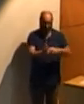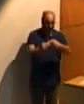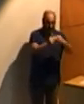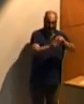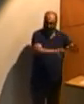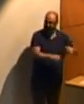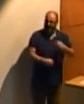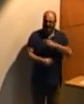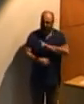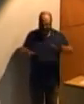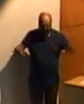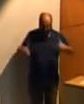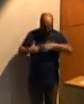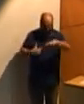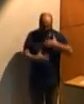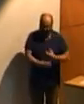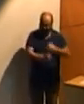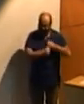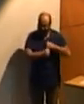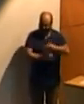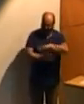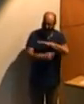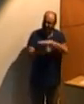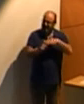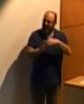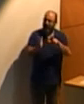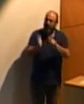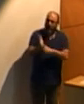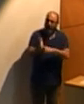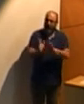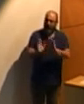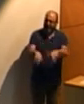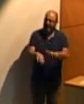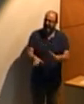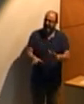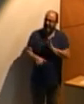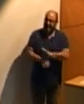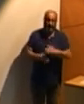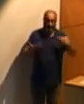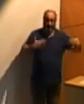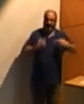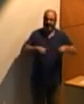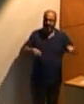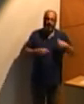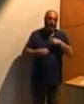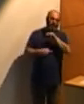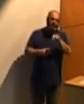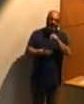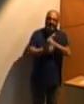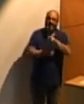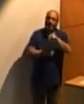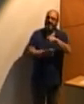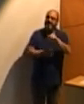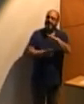le type de la responsabilité sociale est ce que l'on voit moi j'ai vu ou trouvera j'ai pas pu avoir tous les textes à l'unesco j'ai travaillé que sur le côté français